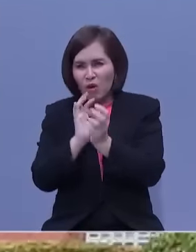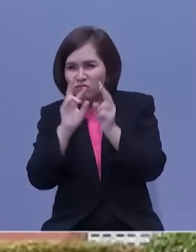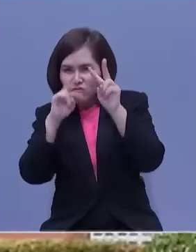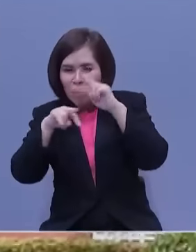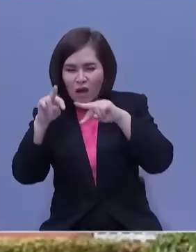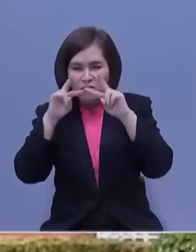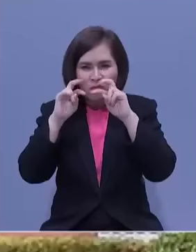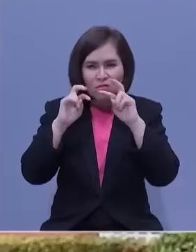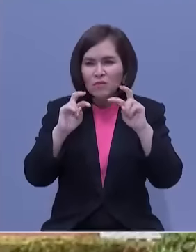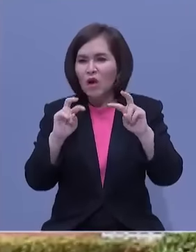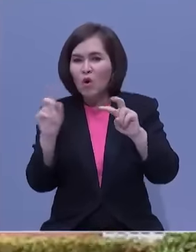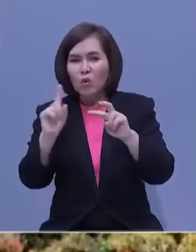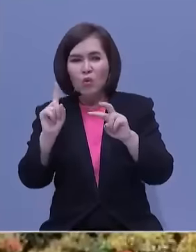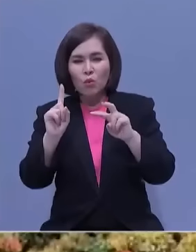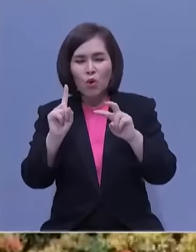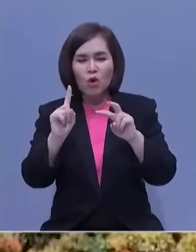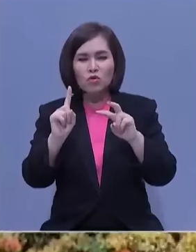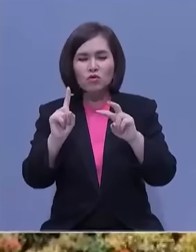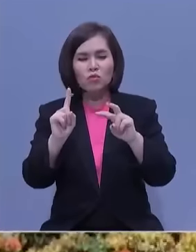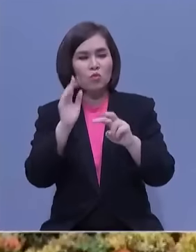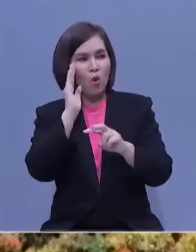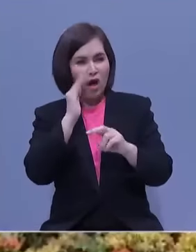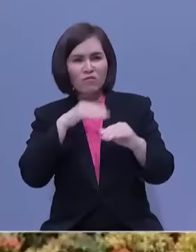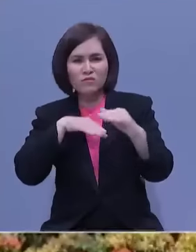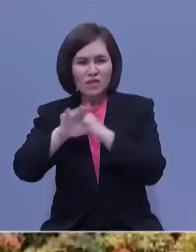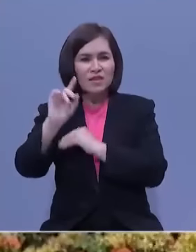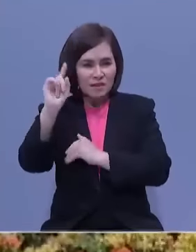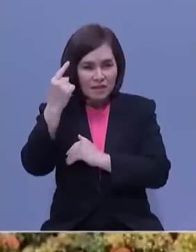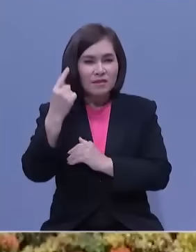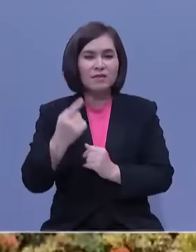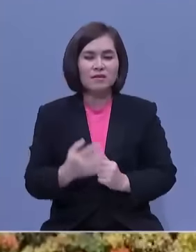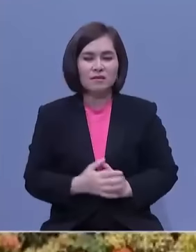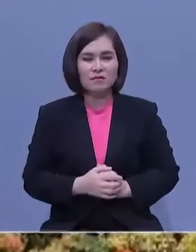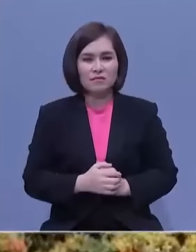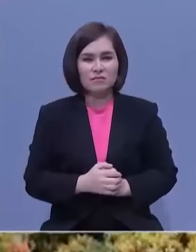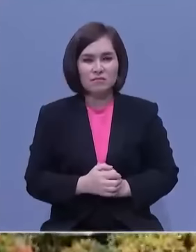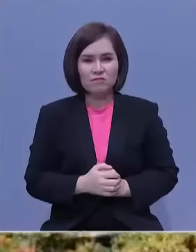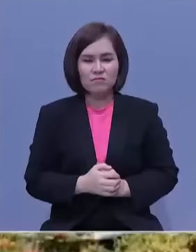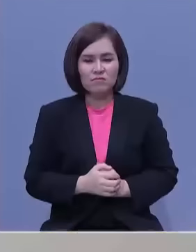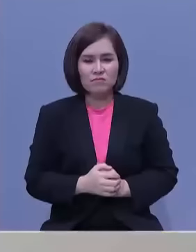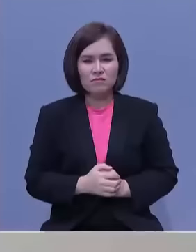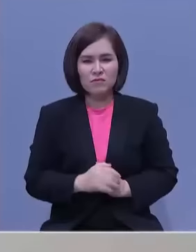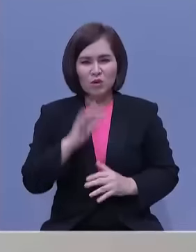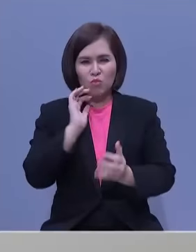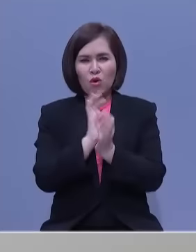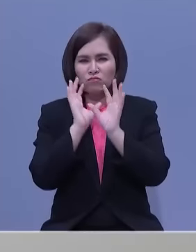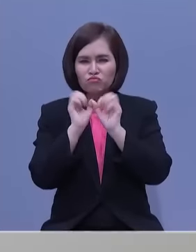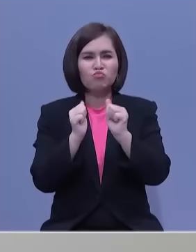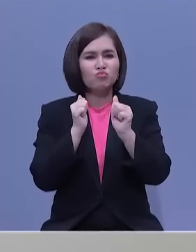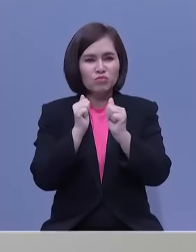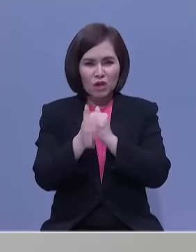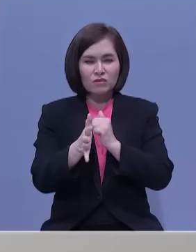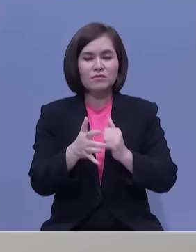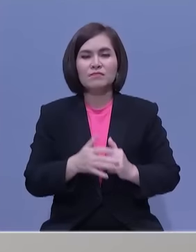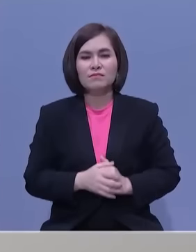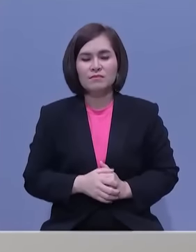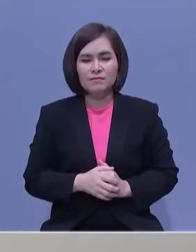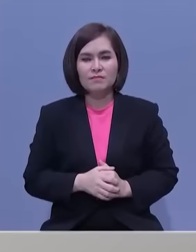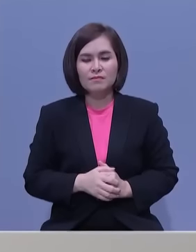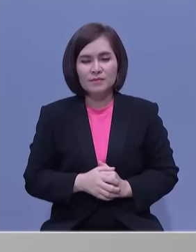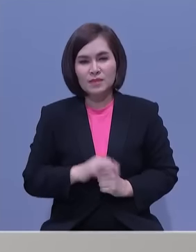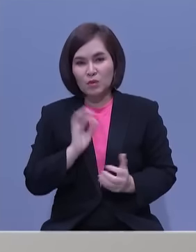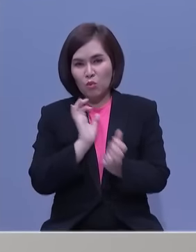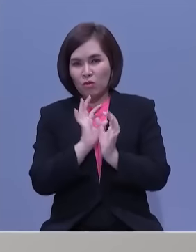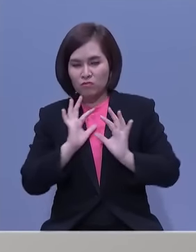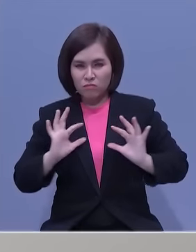ตำรวจก็รีบเข้าไปจับกุมนพรหนีอีกคุณผู้ชมโอ้โหไวมากหนีเข้าป่ากกไปตำรวจก็ไป